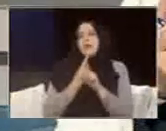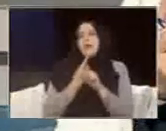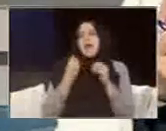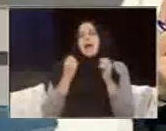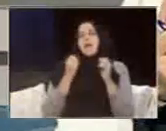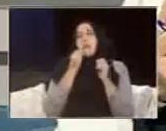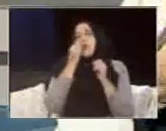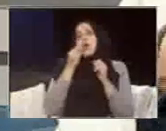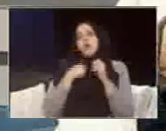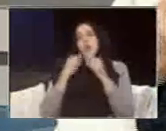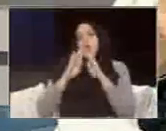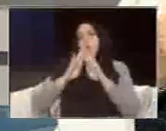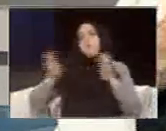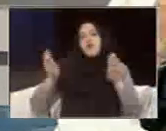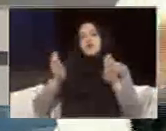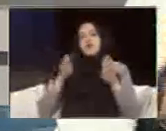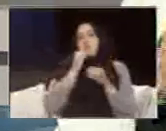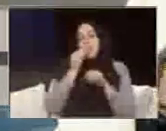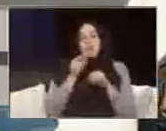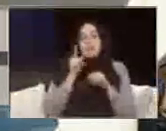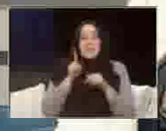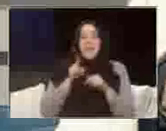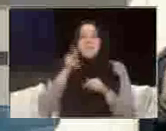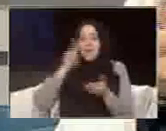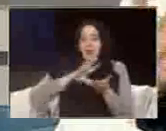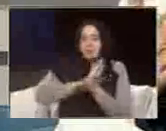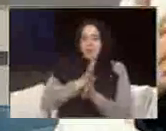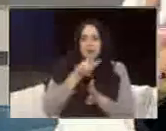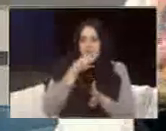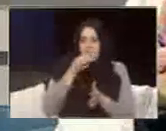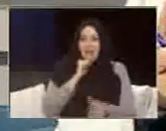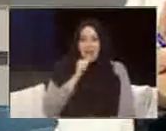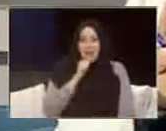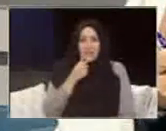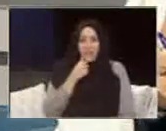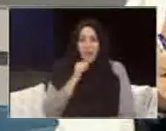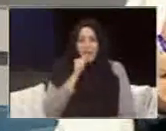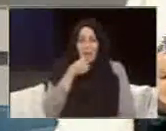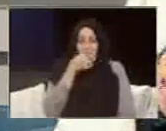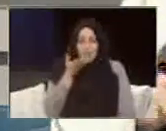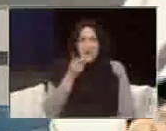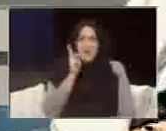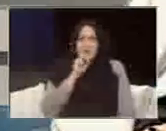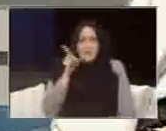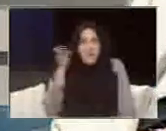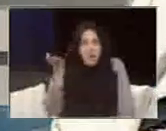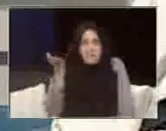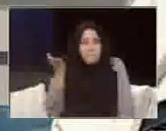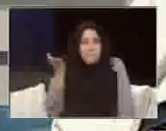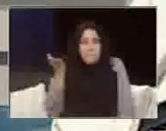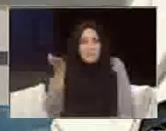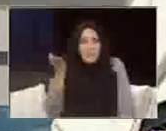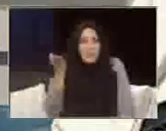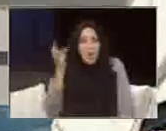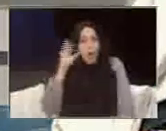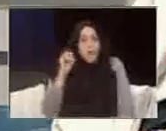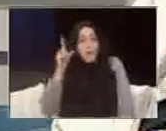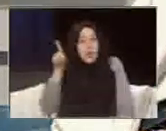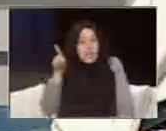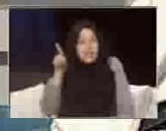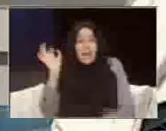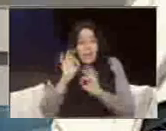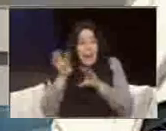فارغ، هذا ظلم بعينه. شو راهي الملاحة هنا؟ امرأة طفلة، امرأة يتيمة